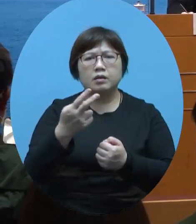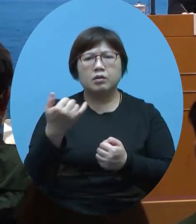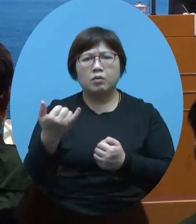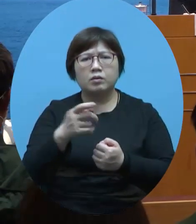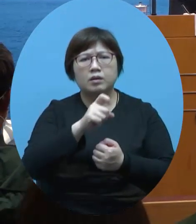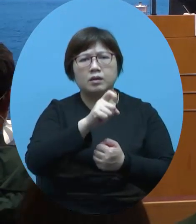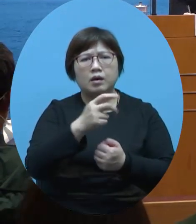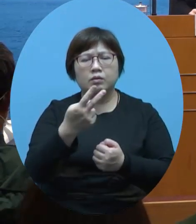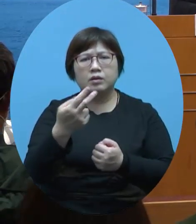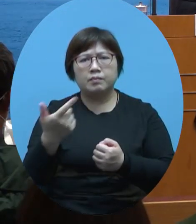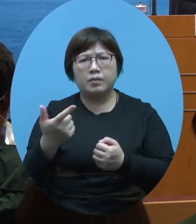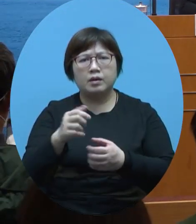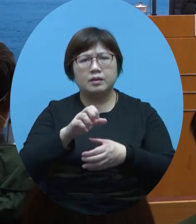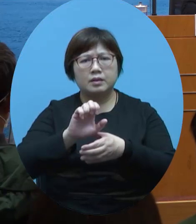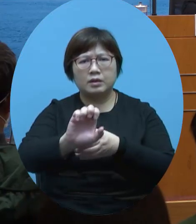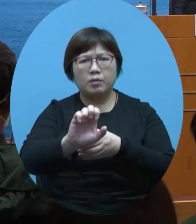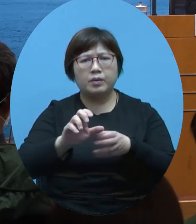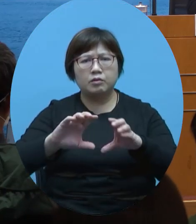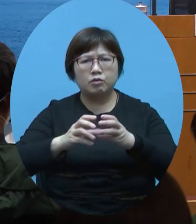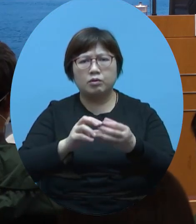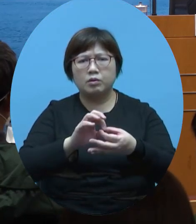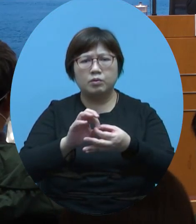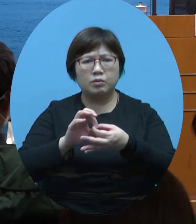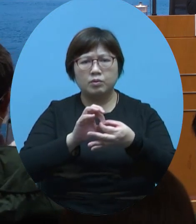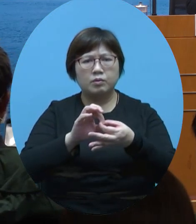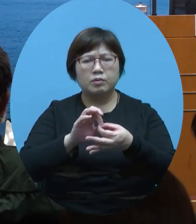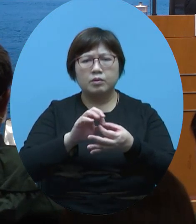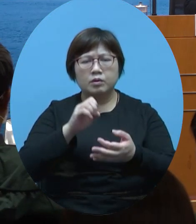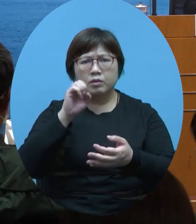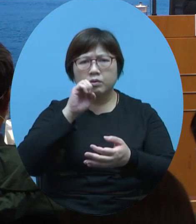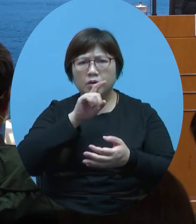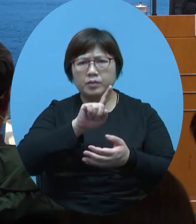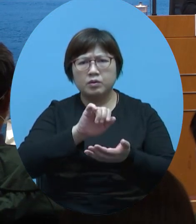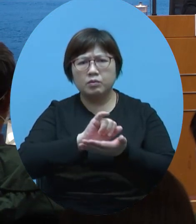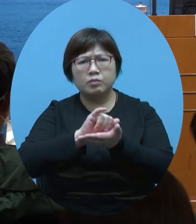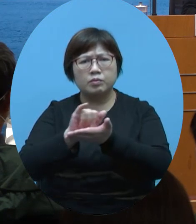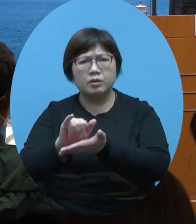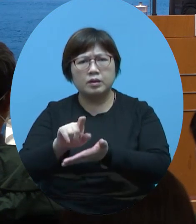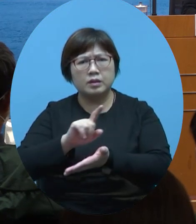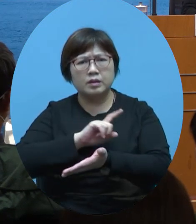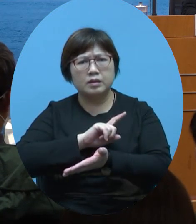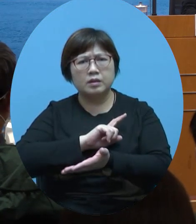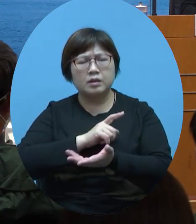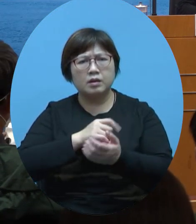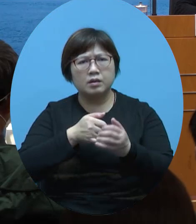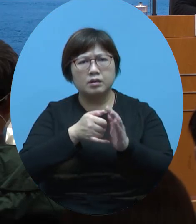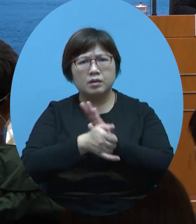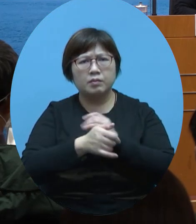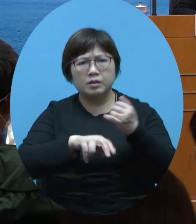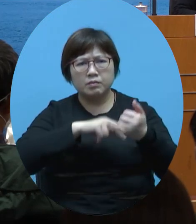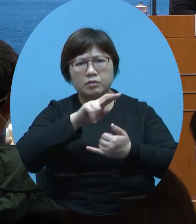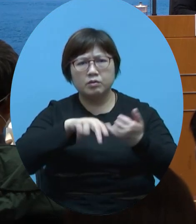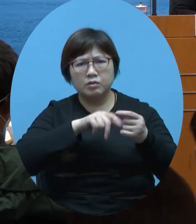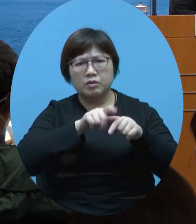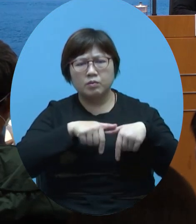都係酒吧群組嘅相關人士，但係就冇話佢哋喺邊度送院。其實佢哋本身有冇入檢疫中心，定還是本身都未